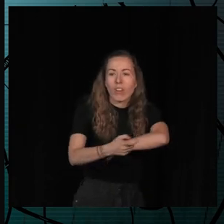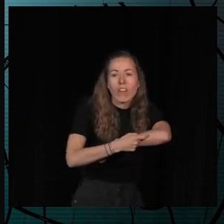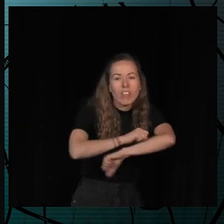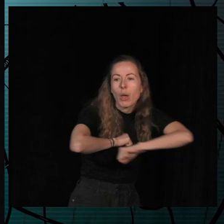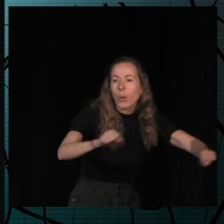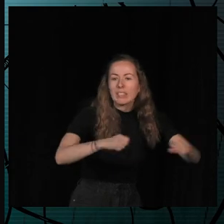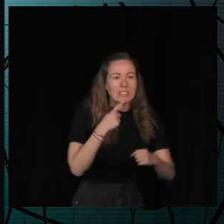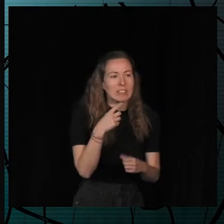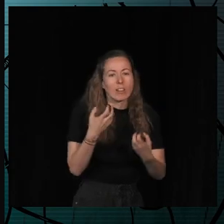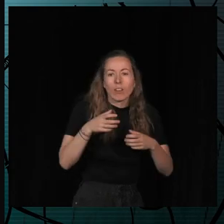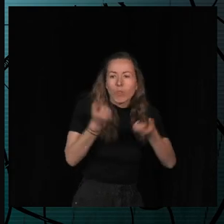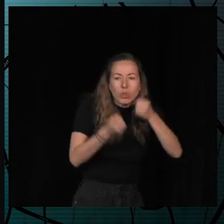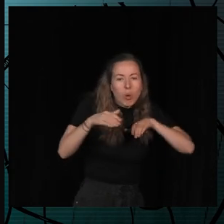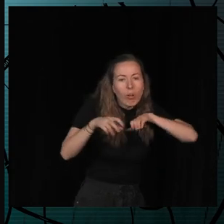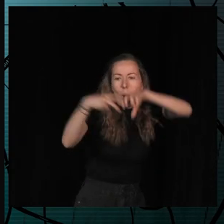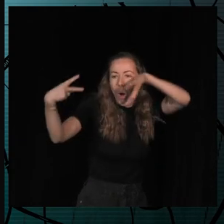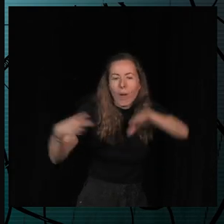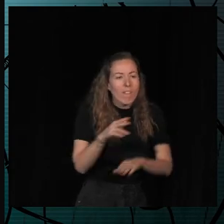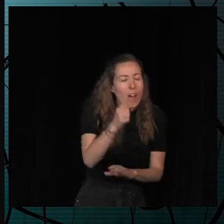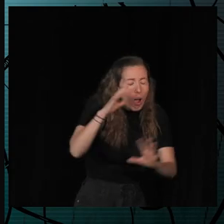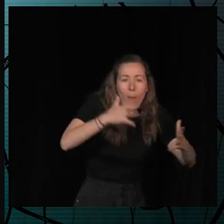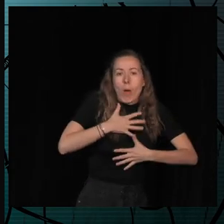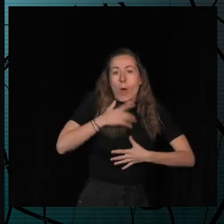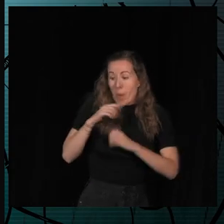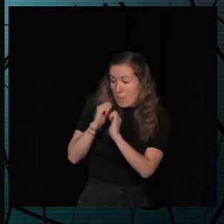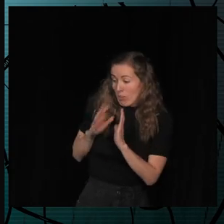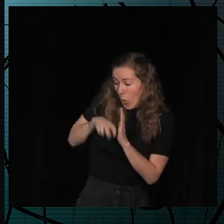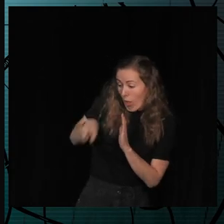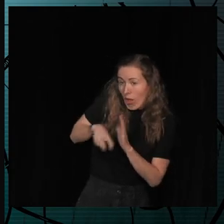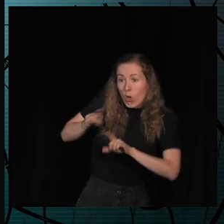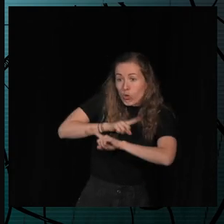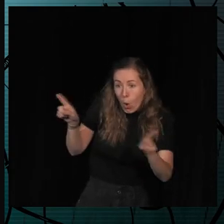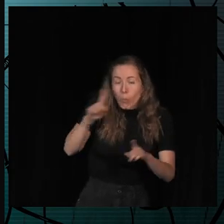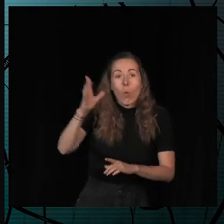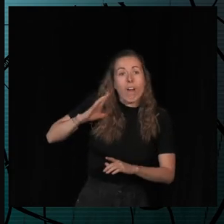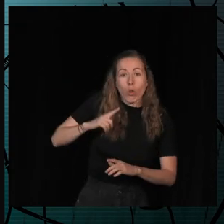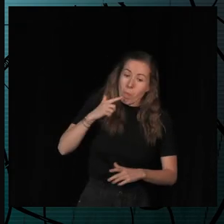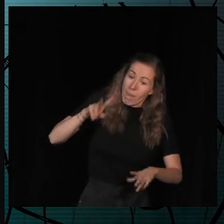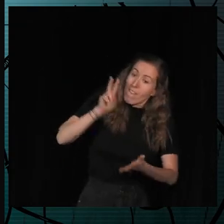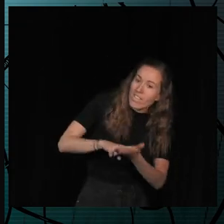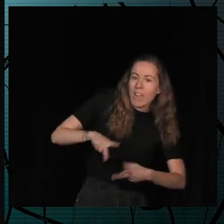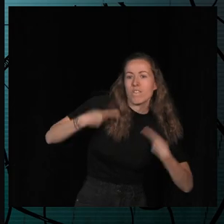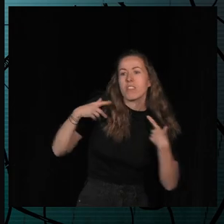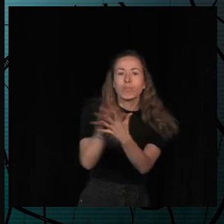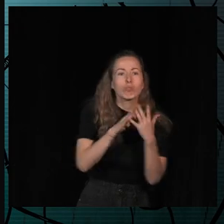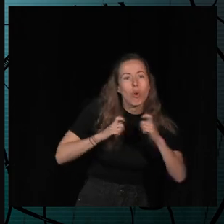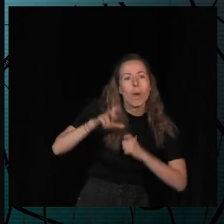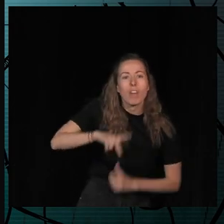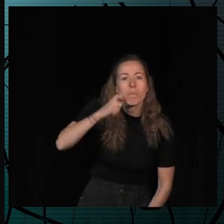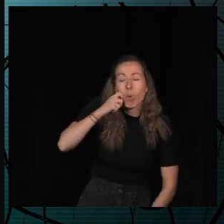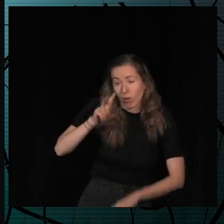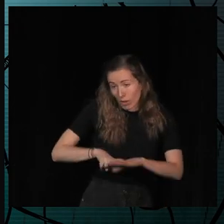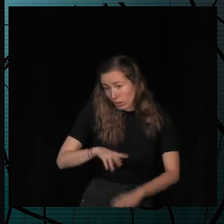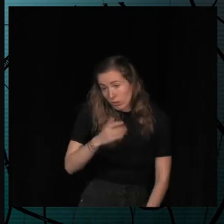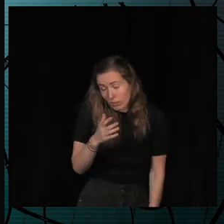dans la rue et puis il faudrait pas qu'il reste à la maison enfermé parce que nous jadis on allait faire du vélo que nous jadis on avait une vraie vie qu'on voyait nos vrais copains bon c'est pas vrai hein nous